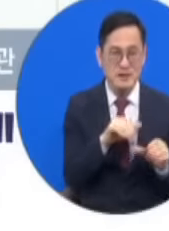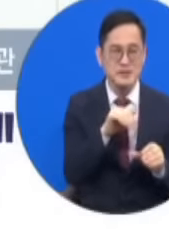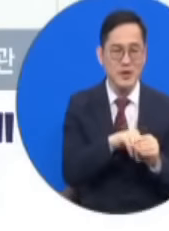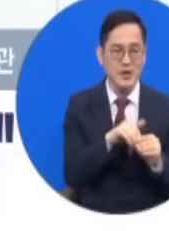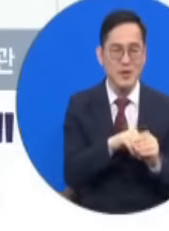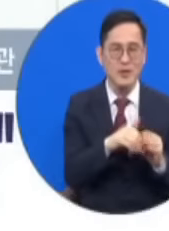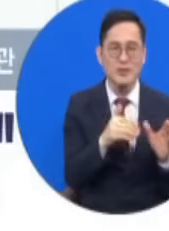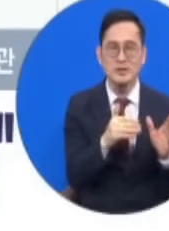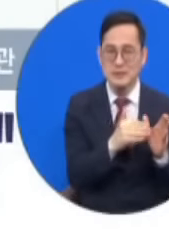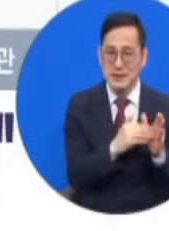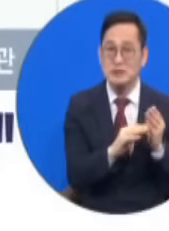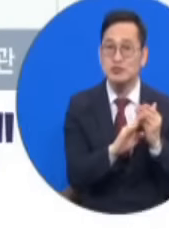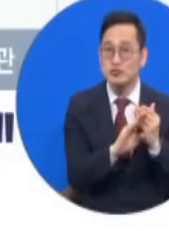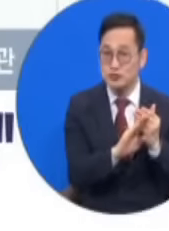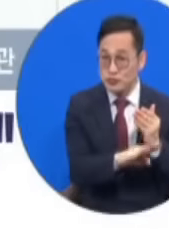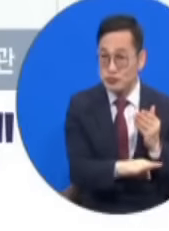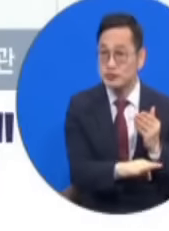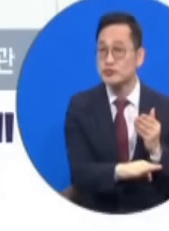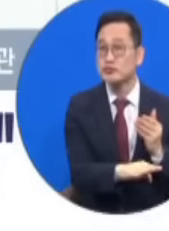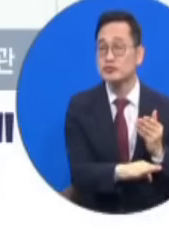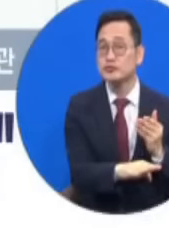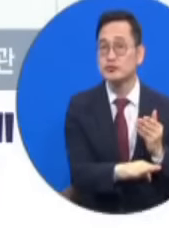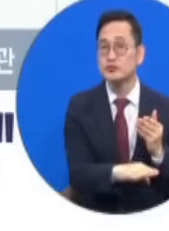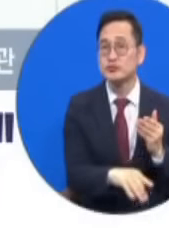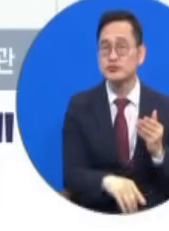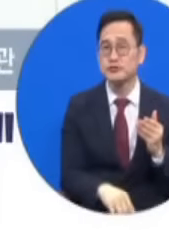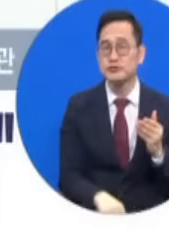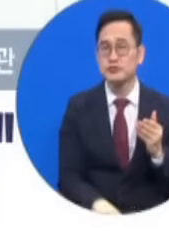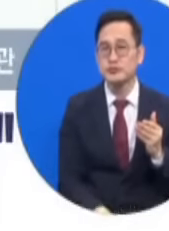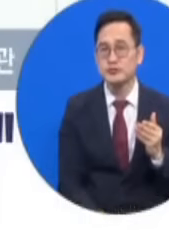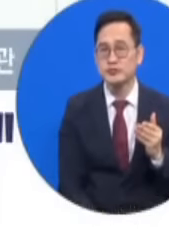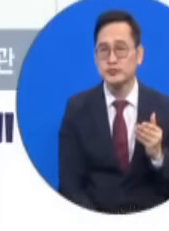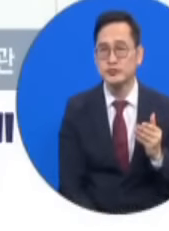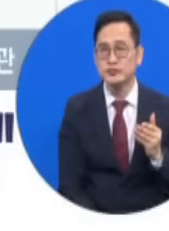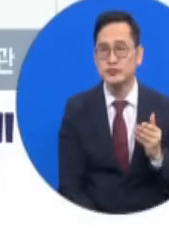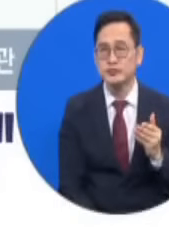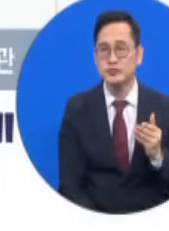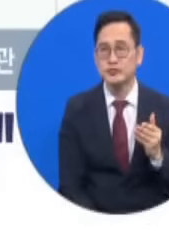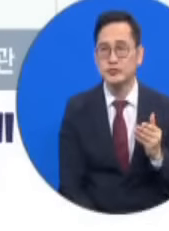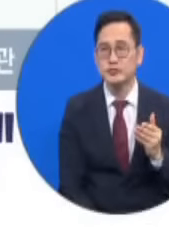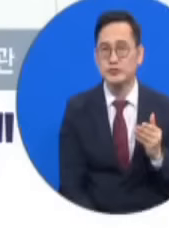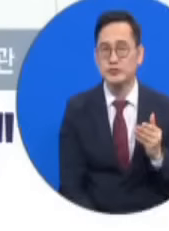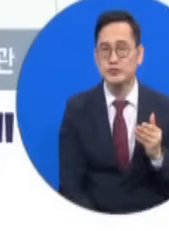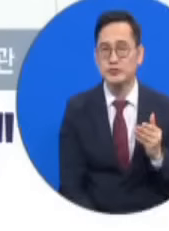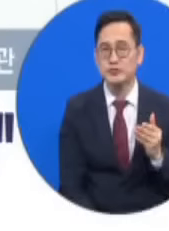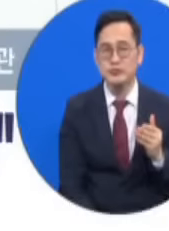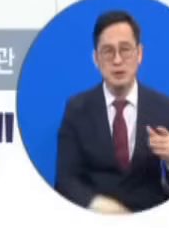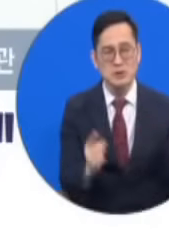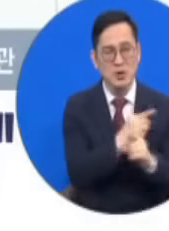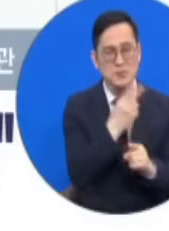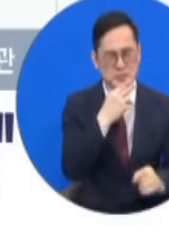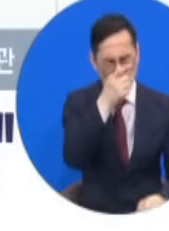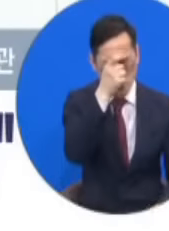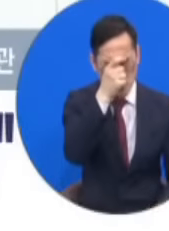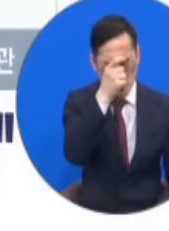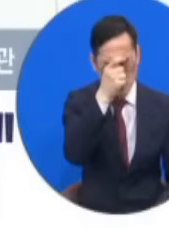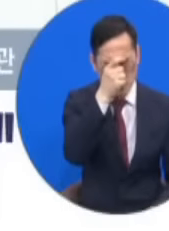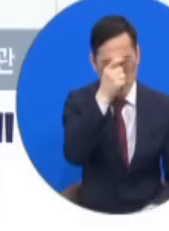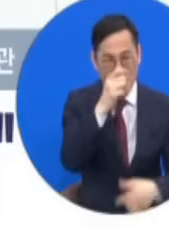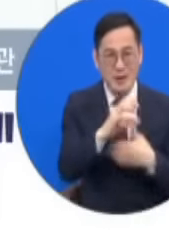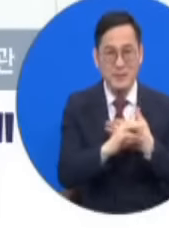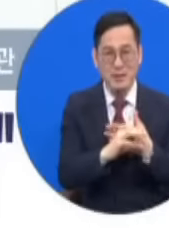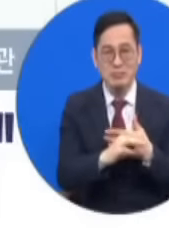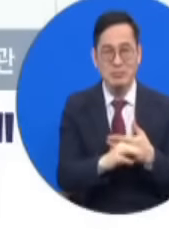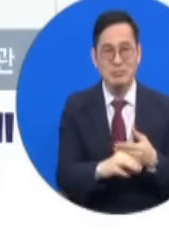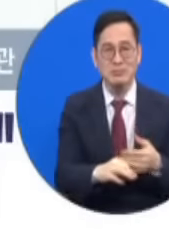이후에 뭔가 이제 계속해서 뭐 이런 주장들을 뭐 수정하지 않고 막 한다든지 하는 거에 대해서는 뭔가